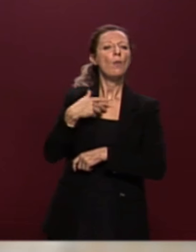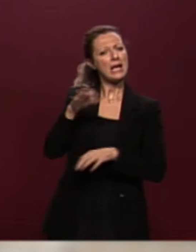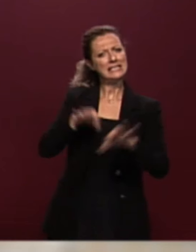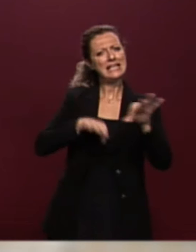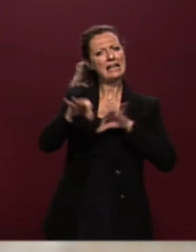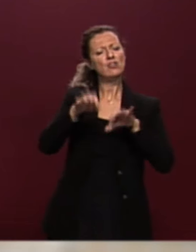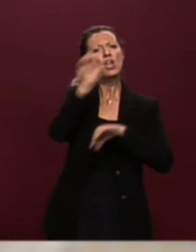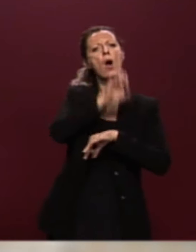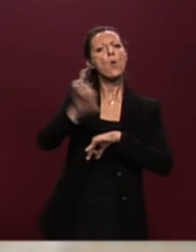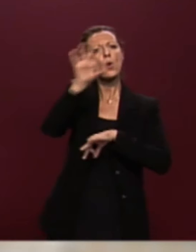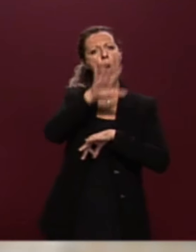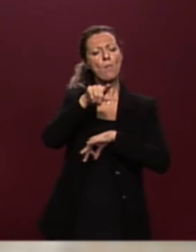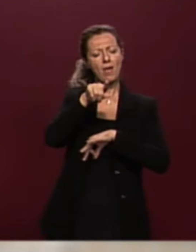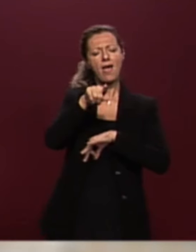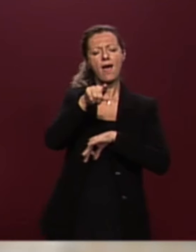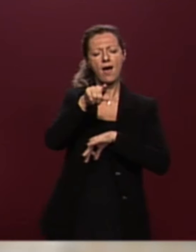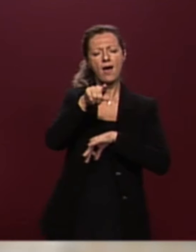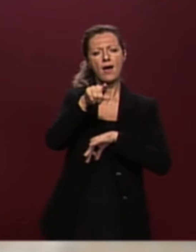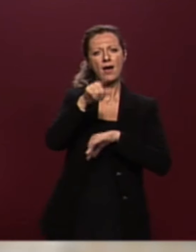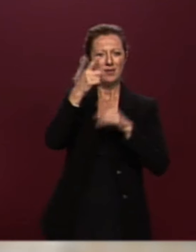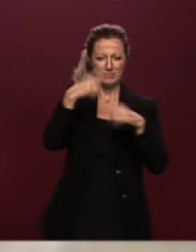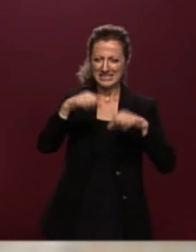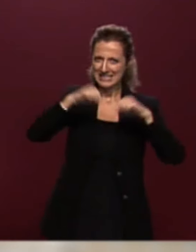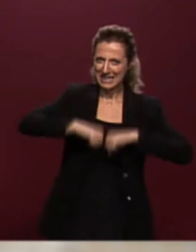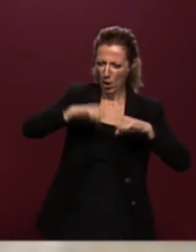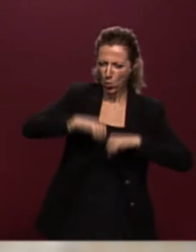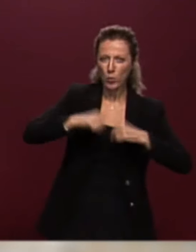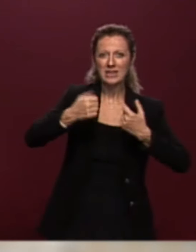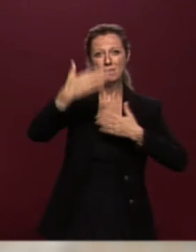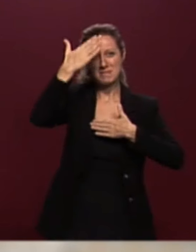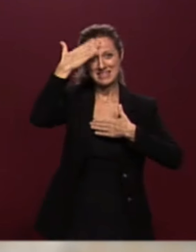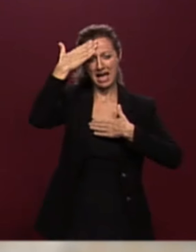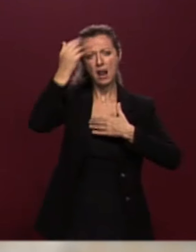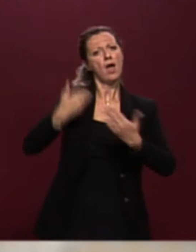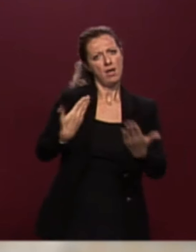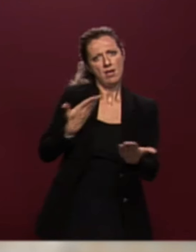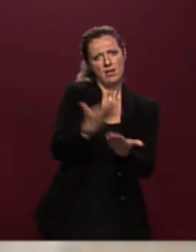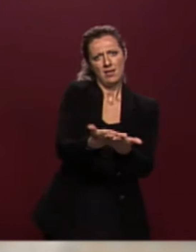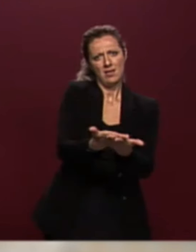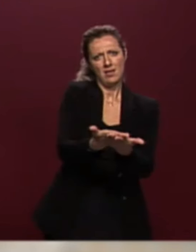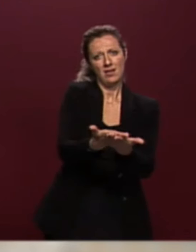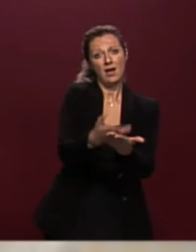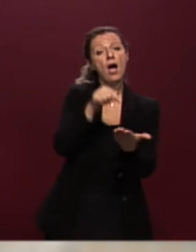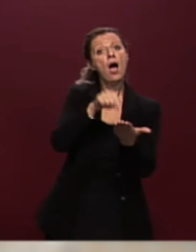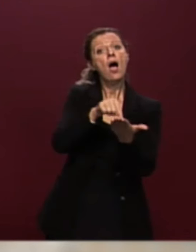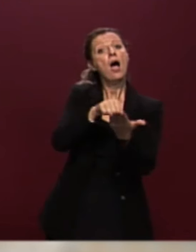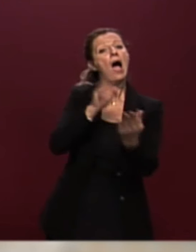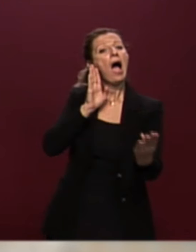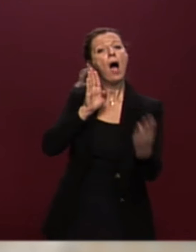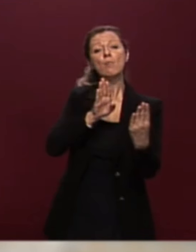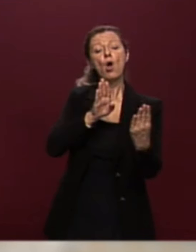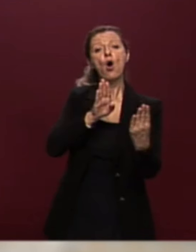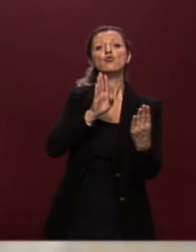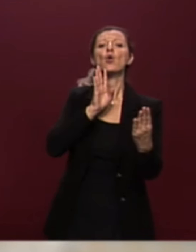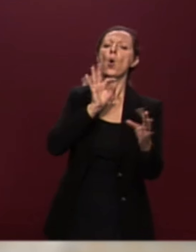strategia europea per la salute mentale con un approccio sia